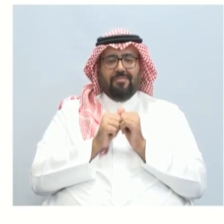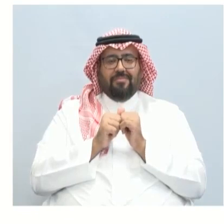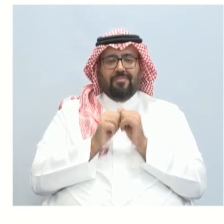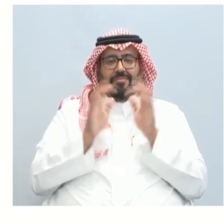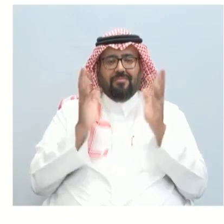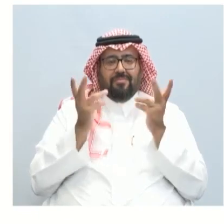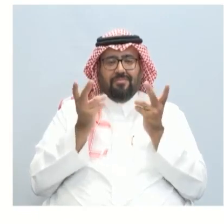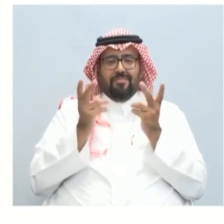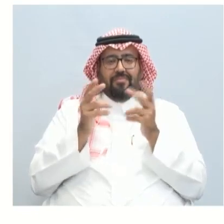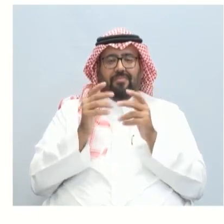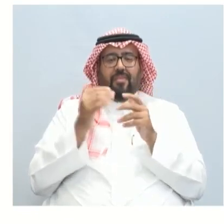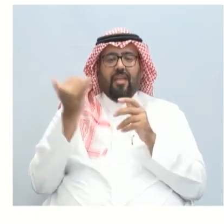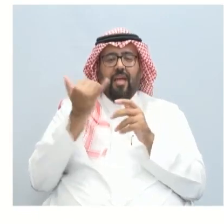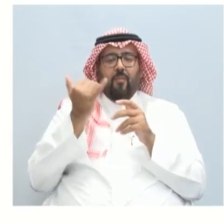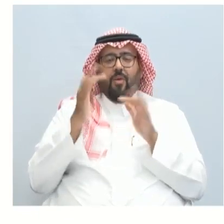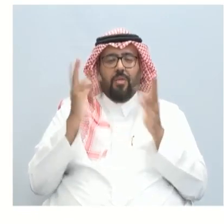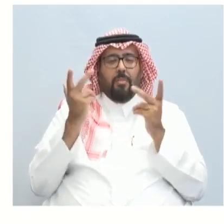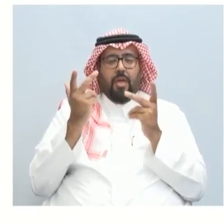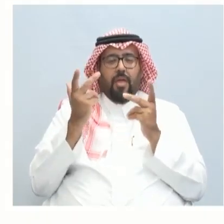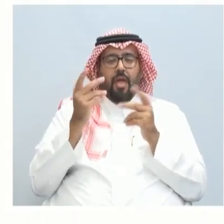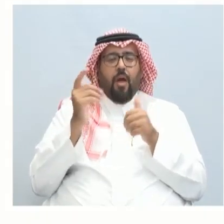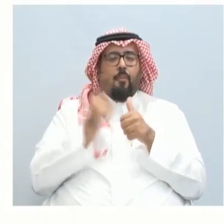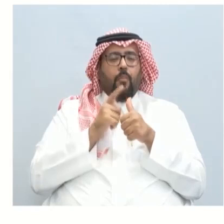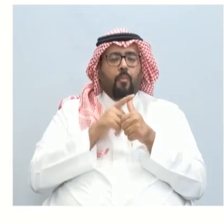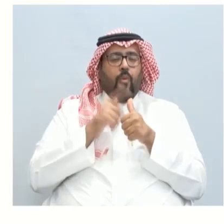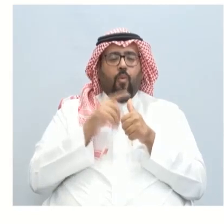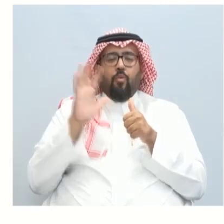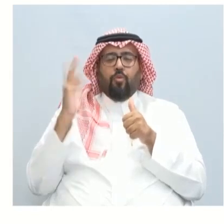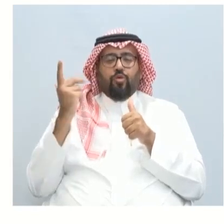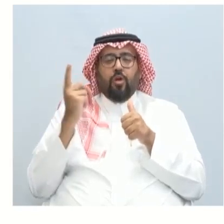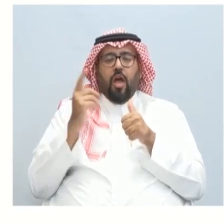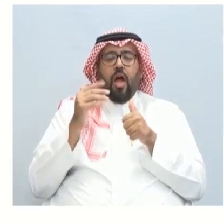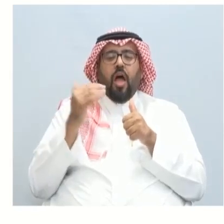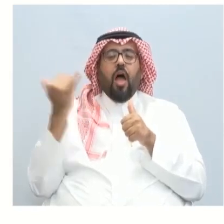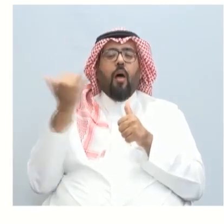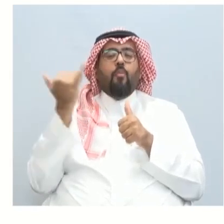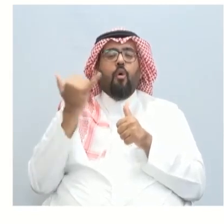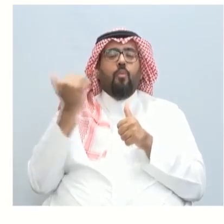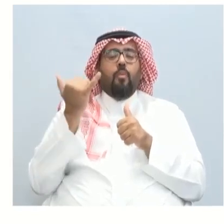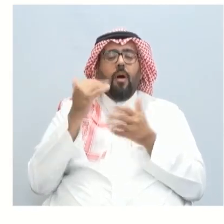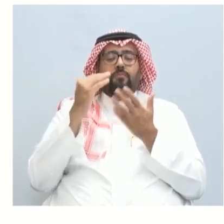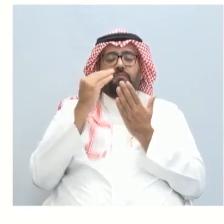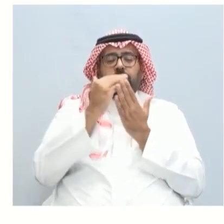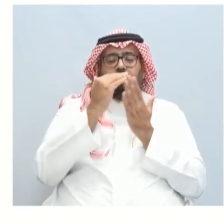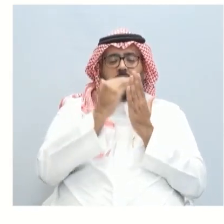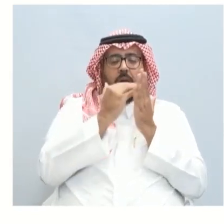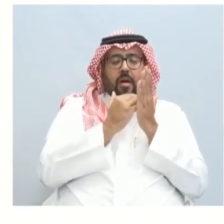ما هي الاولويات ابناء ممتازين احسنتم هي ترتيب